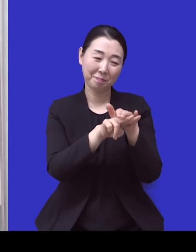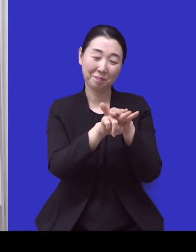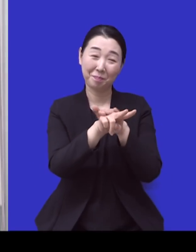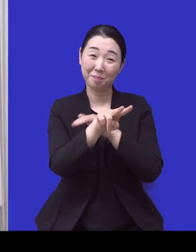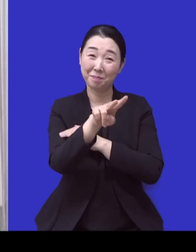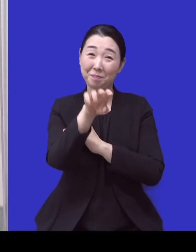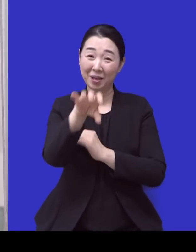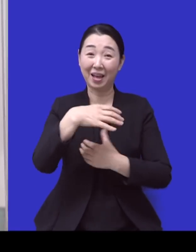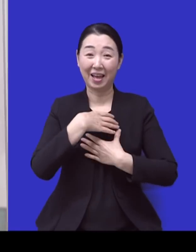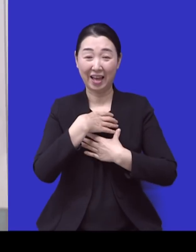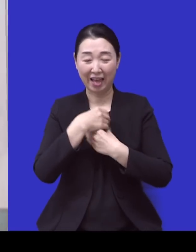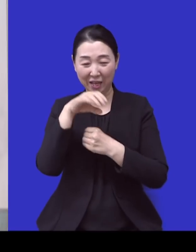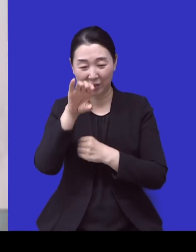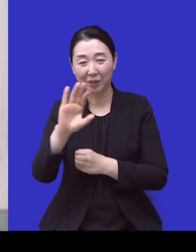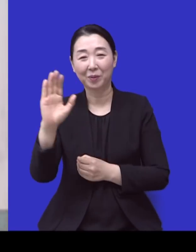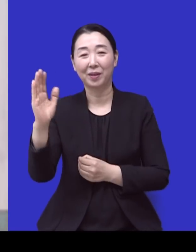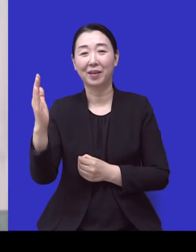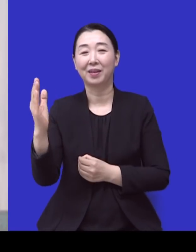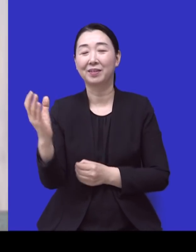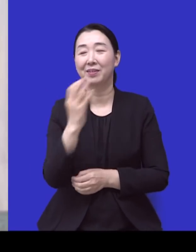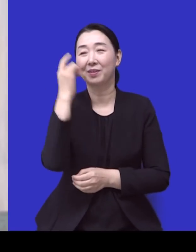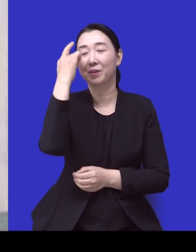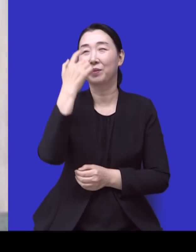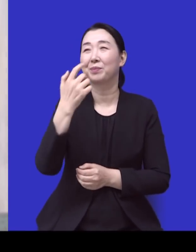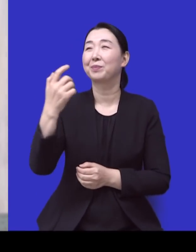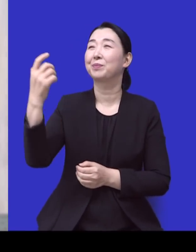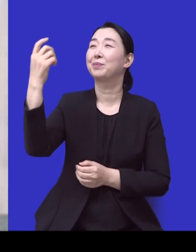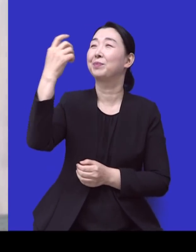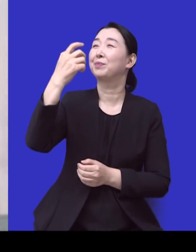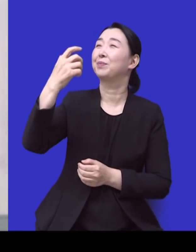피난처가 되시는 성령님